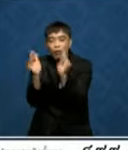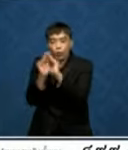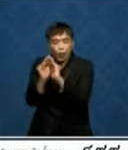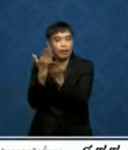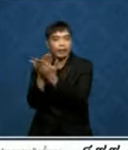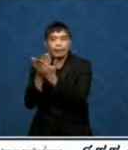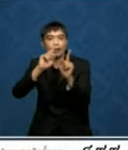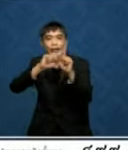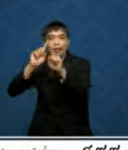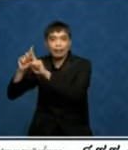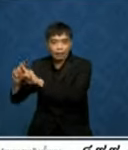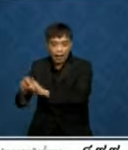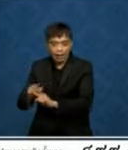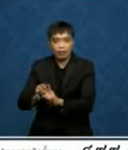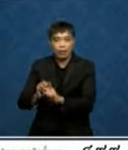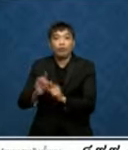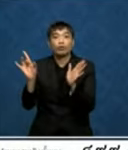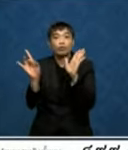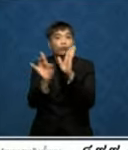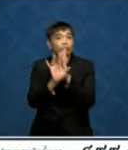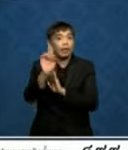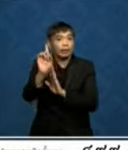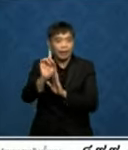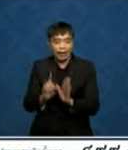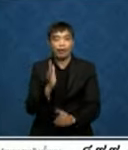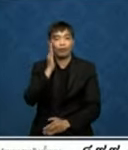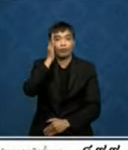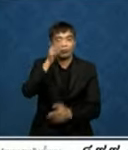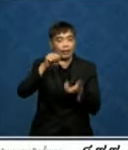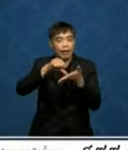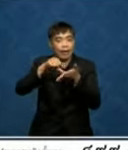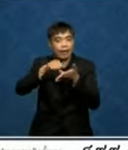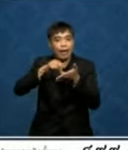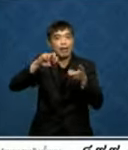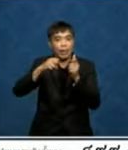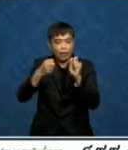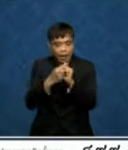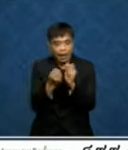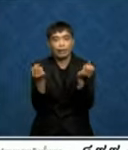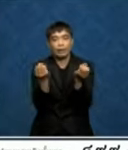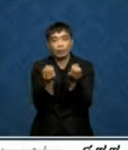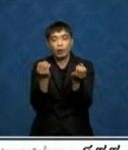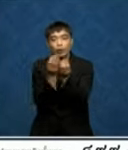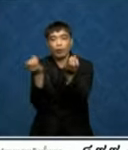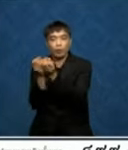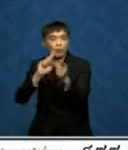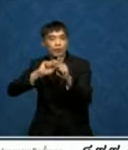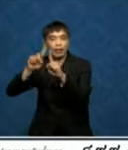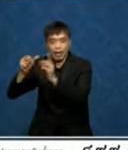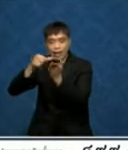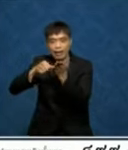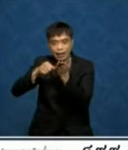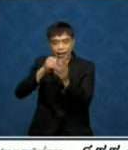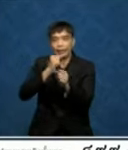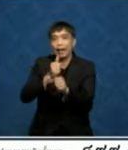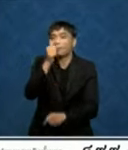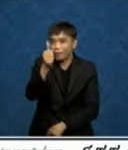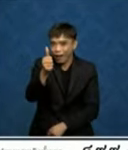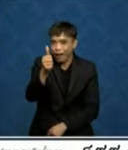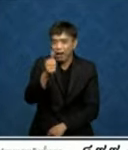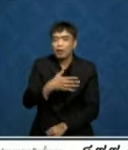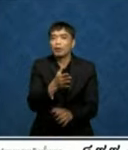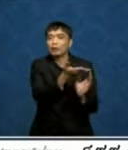ภาระหนี้สินของรัฐแก้ไขปัญหาในเรื่องการชำระหนี้สินของรัฐตัวเลขที่ท่านเป็นห่วงว่ามันจะไปปริ่มมันจะไปเกิน